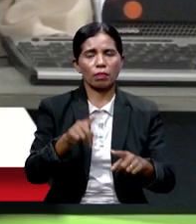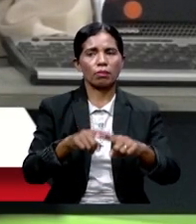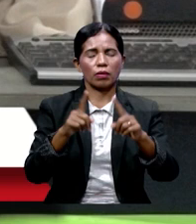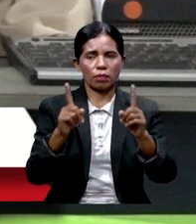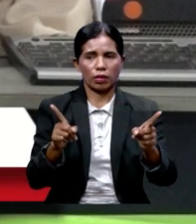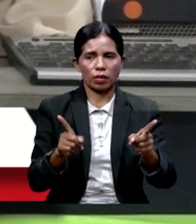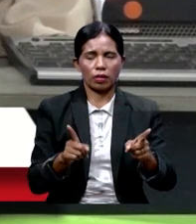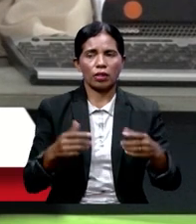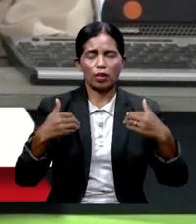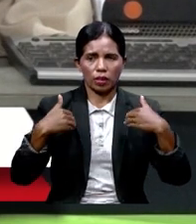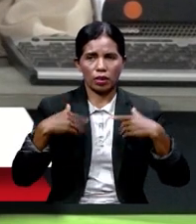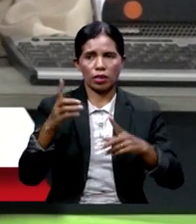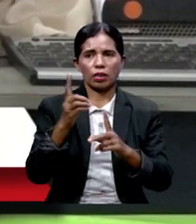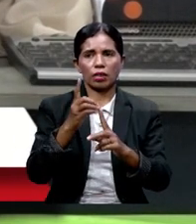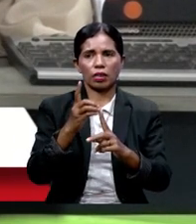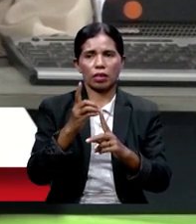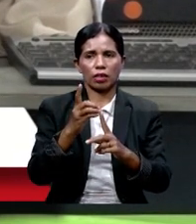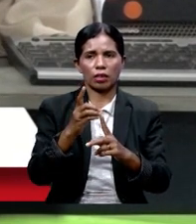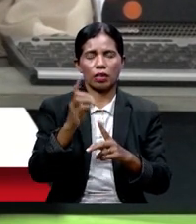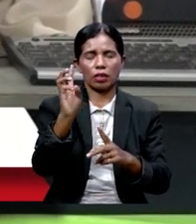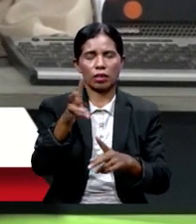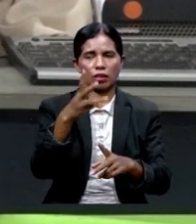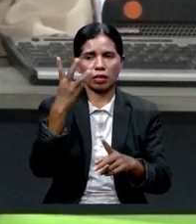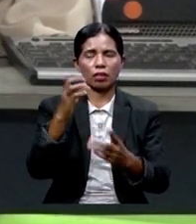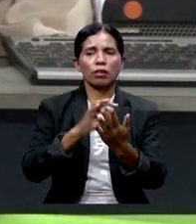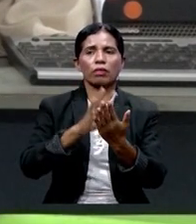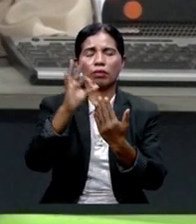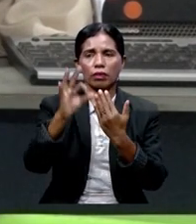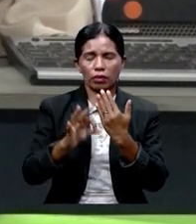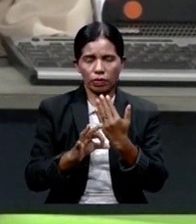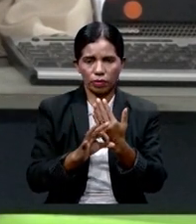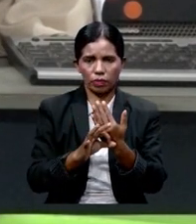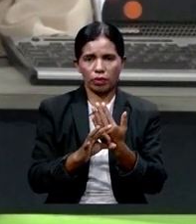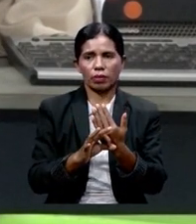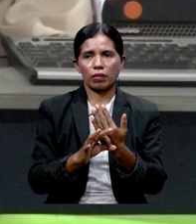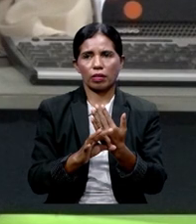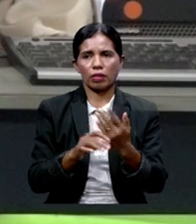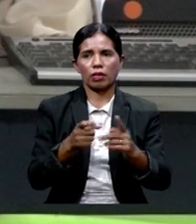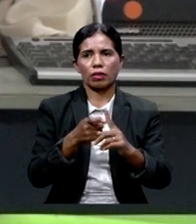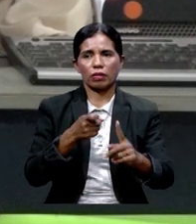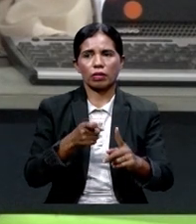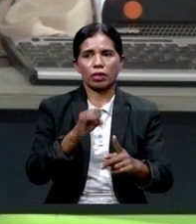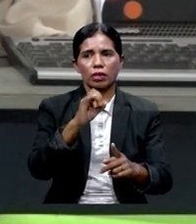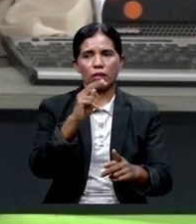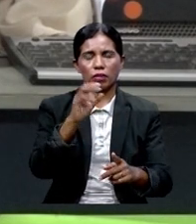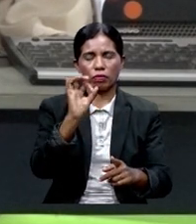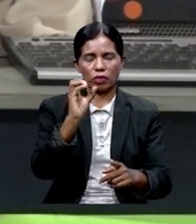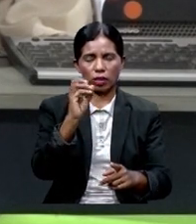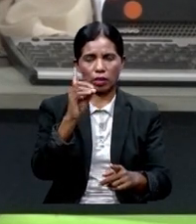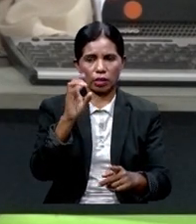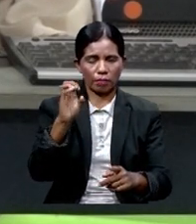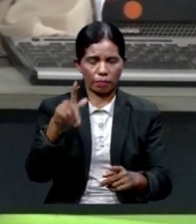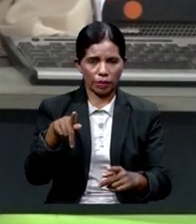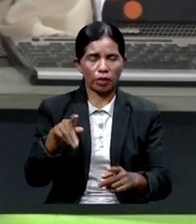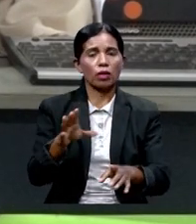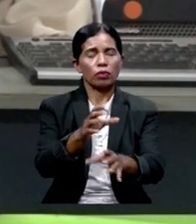la laisne hija dia 5 ou dia 6 de fevereiro ne osi infor de pefoti te ida